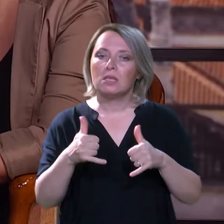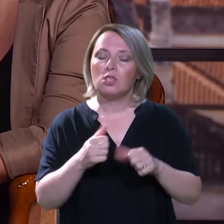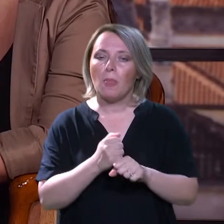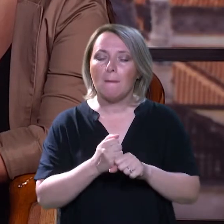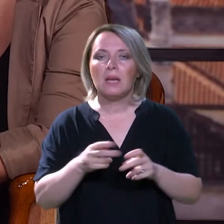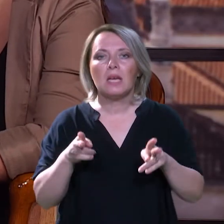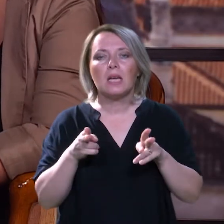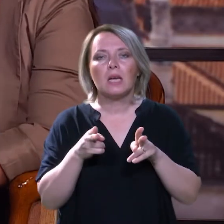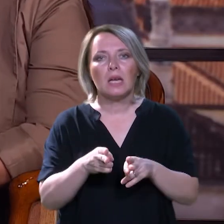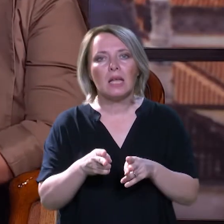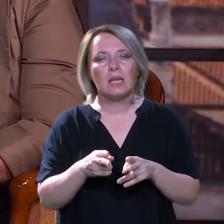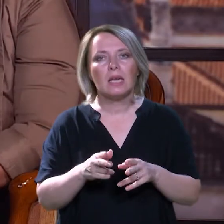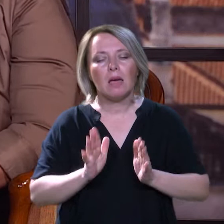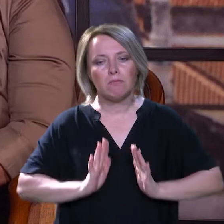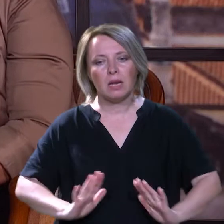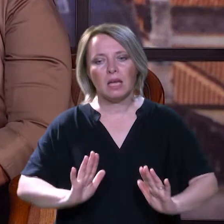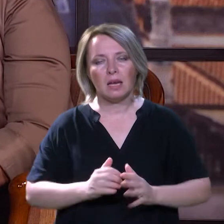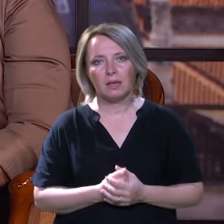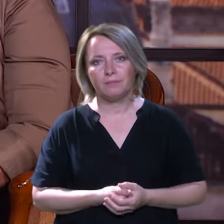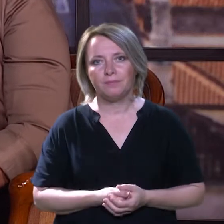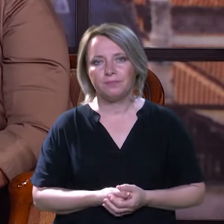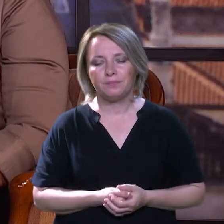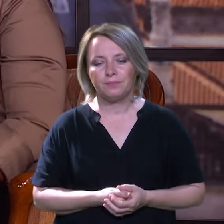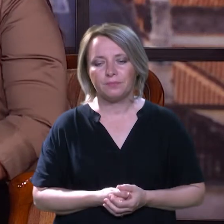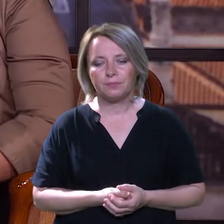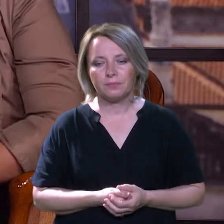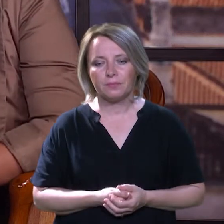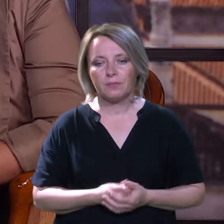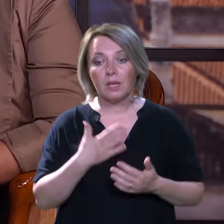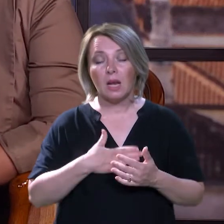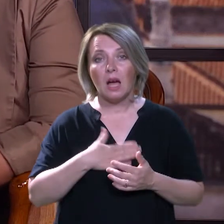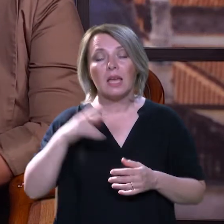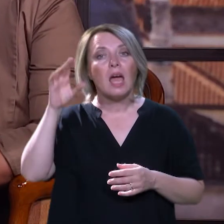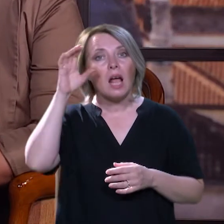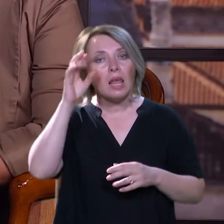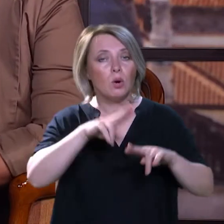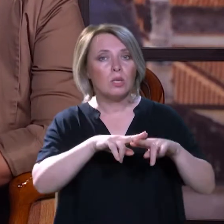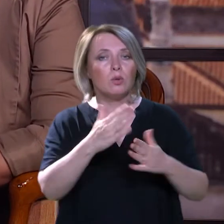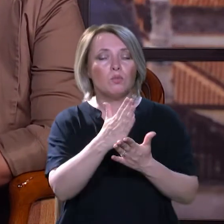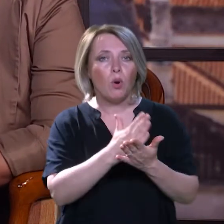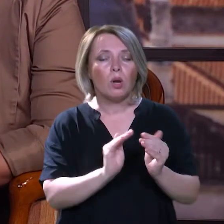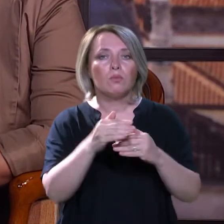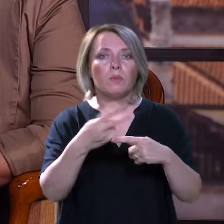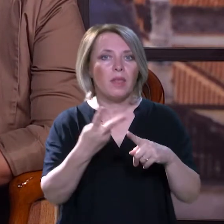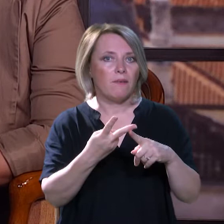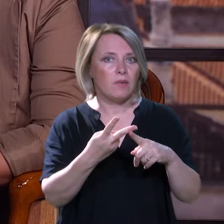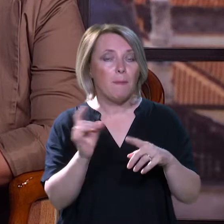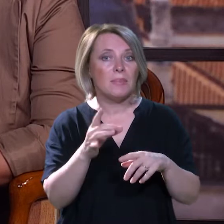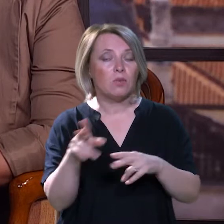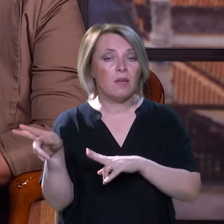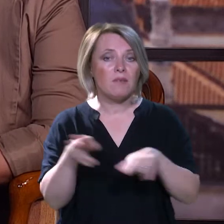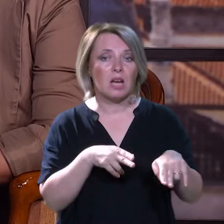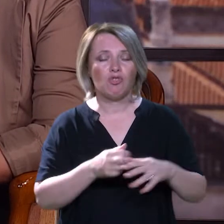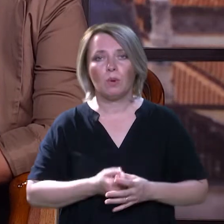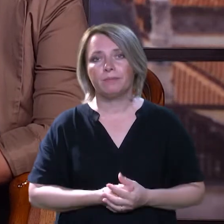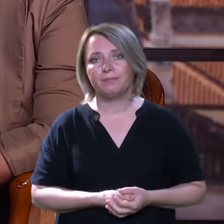jedan kratki predah, a onda se ponovno vraćamo na našem razgovoru. Dragi gledatelji, ostanite uz program Dubrovačke televizije.